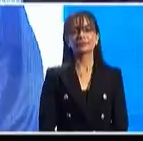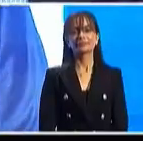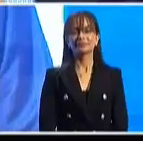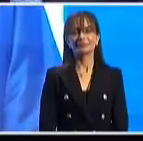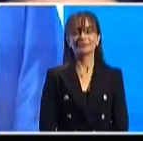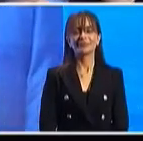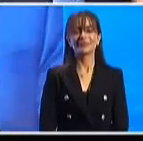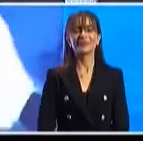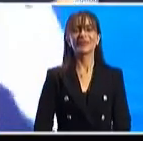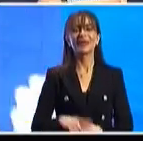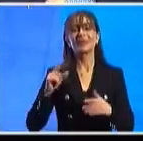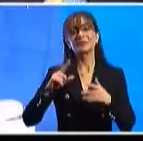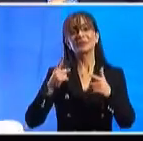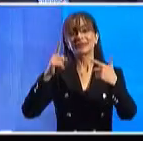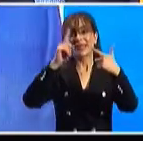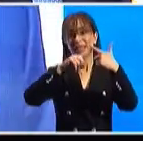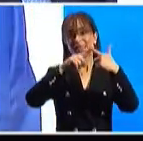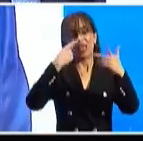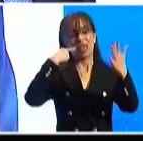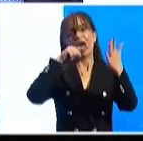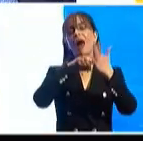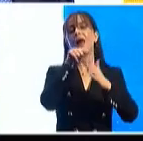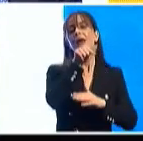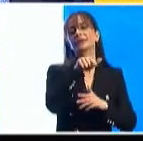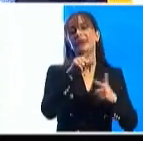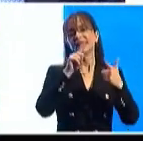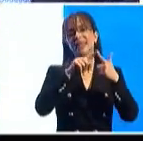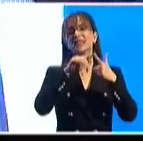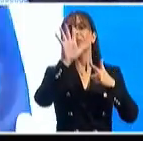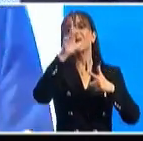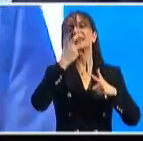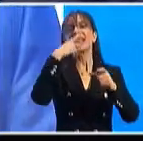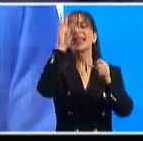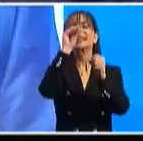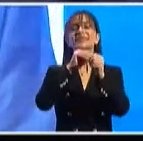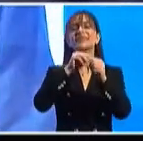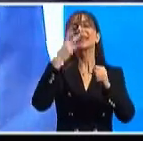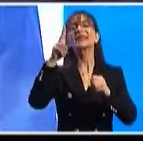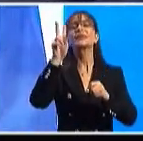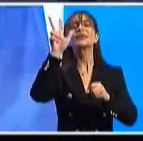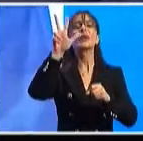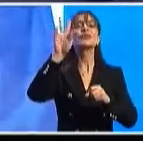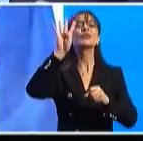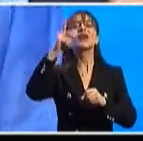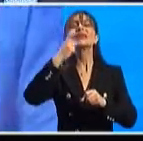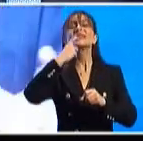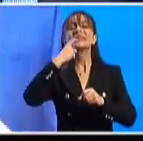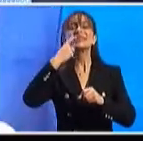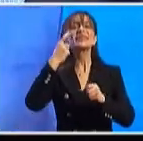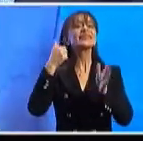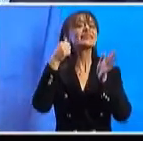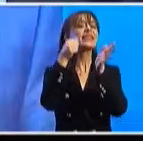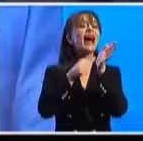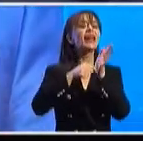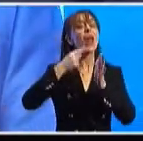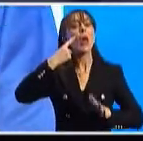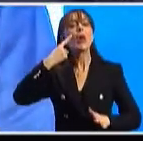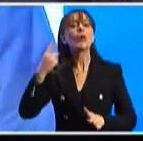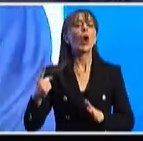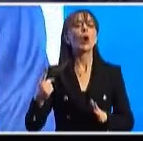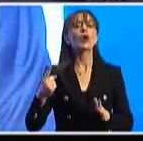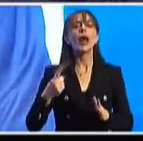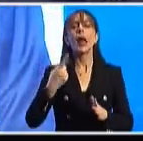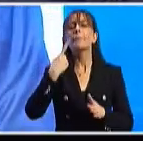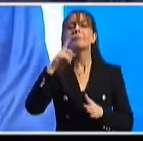Ve bir sonraki hedefimiz, yani ikinci beş yılda 2034'e geldiğimizde de 1004 kilometre metro